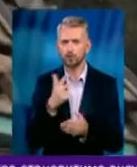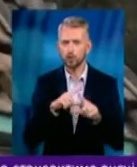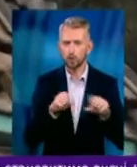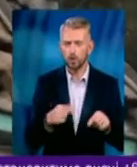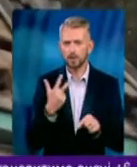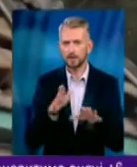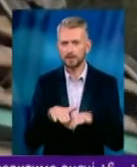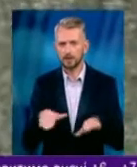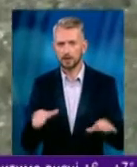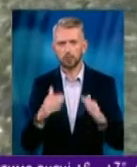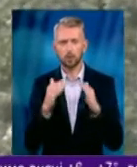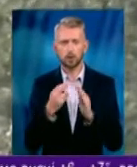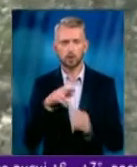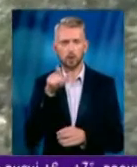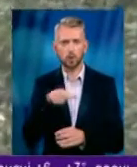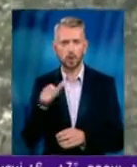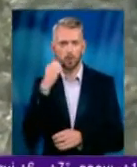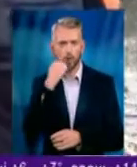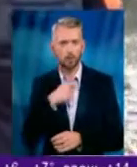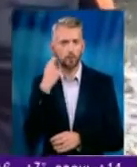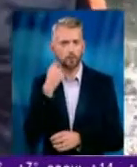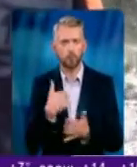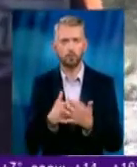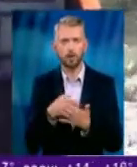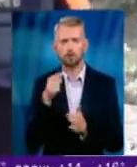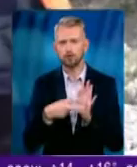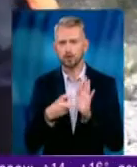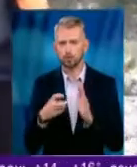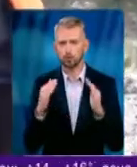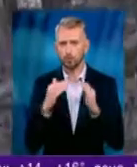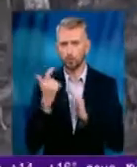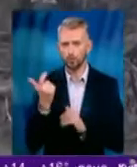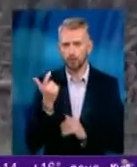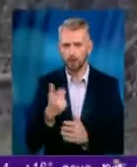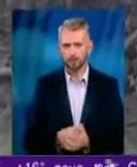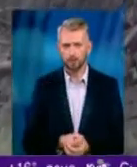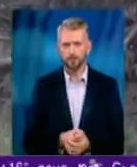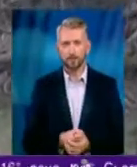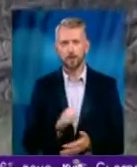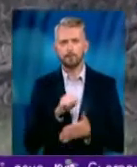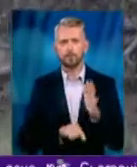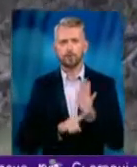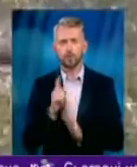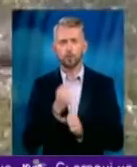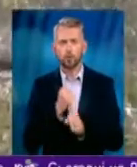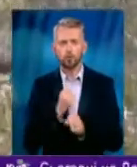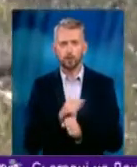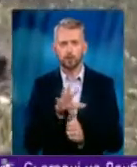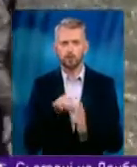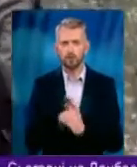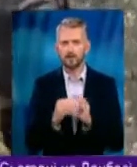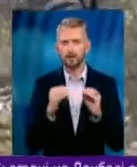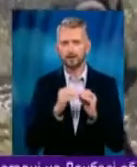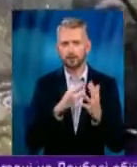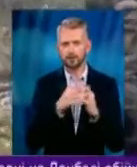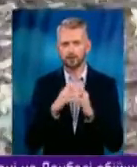3 дитсадки, будинок для людей похилого віку та майже 1700 домогосподарств. А від початку робіт у 10